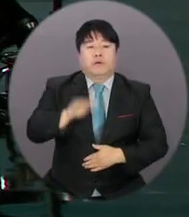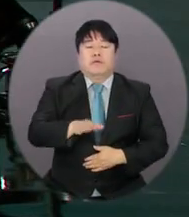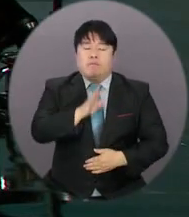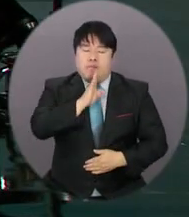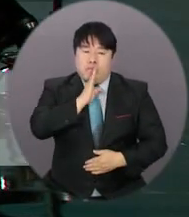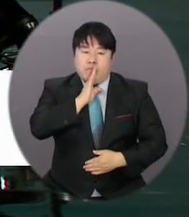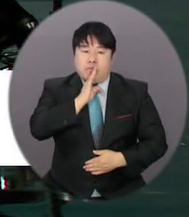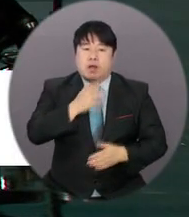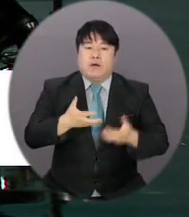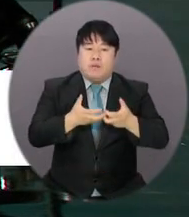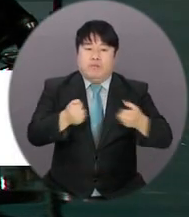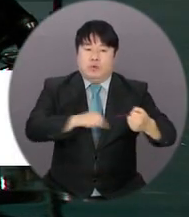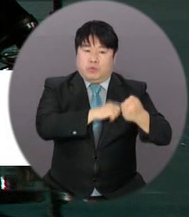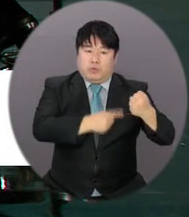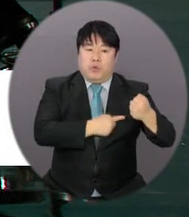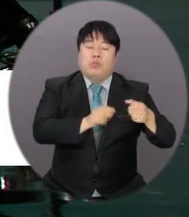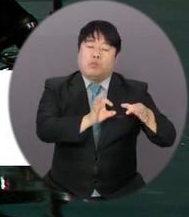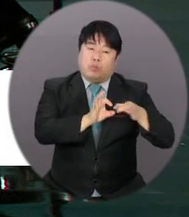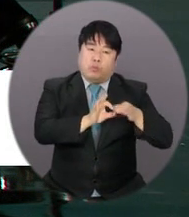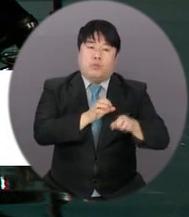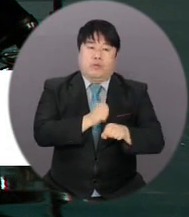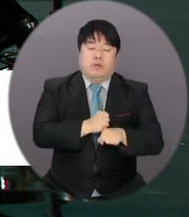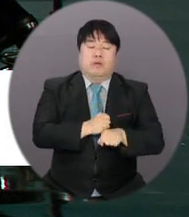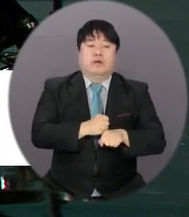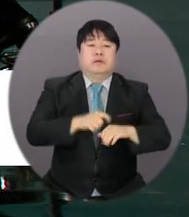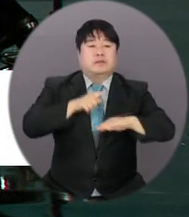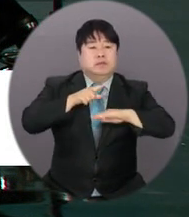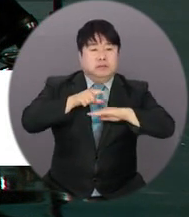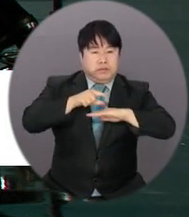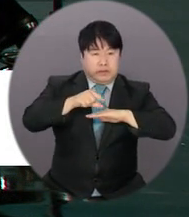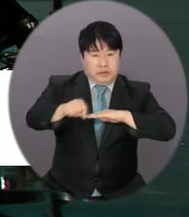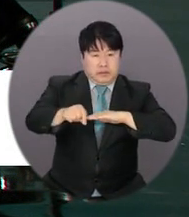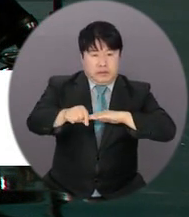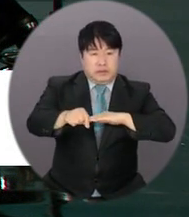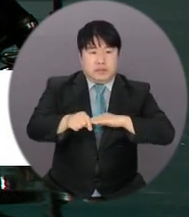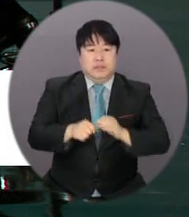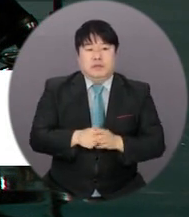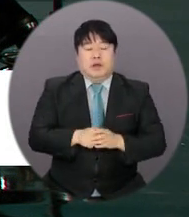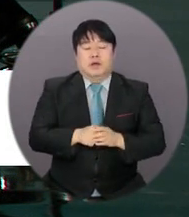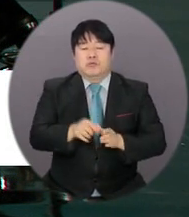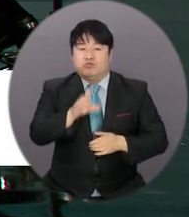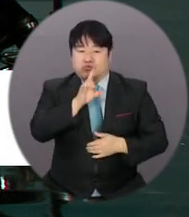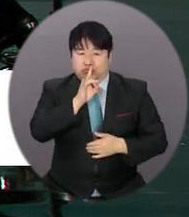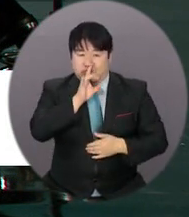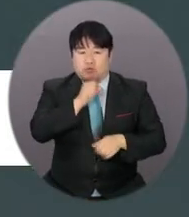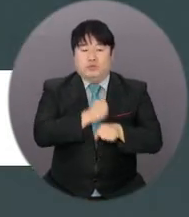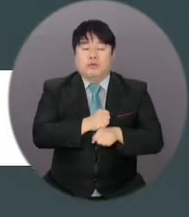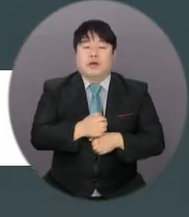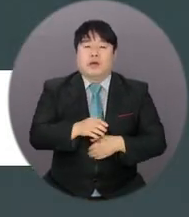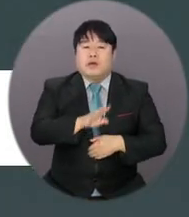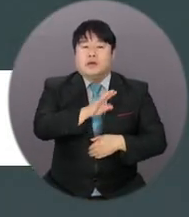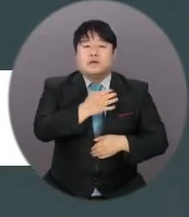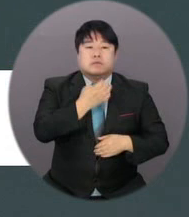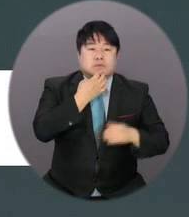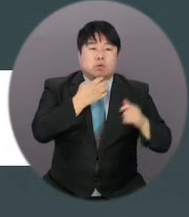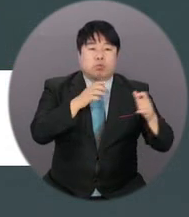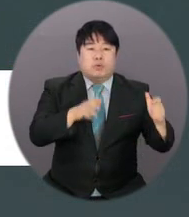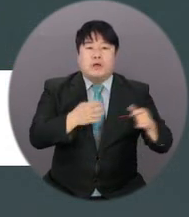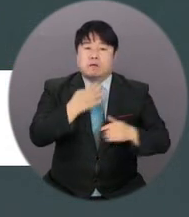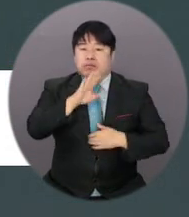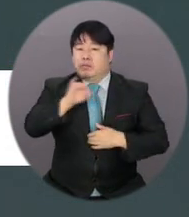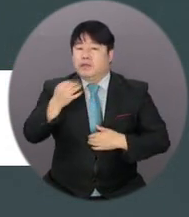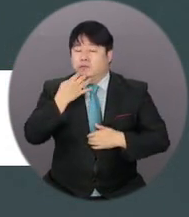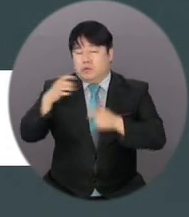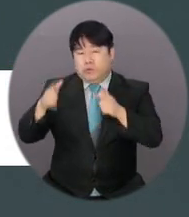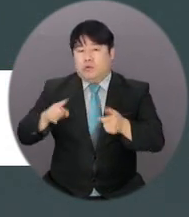붕권 을 통해서 지방과 그 총 앙 또 비수 도금 가 수도권 상세화 위닝